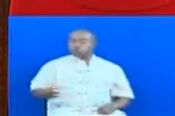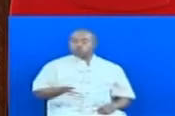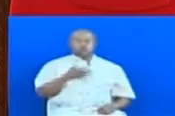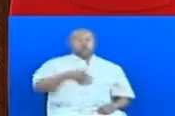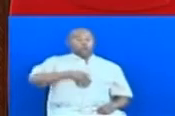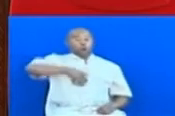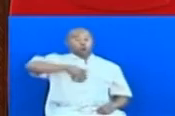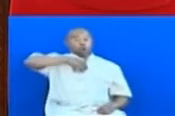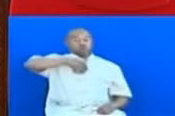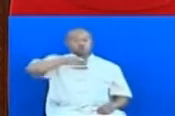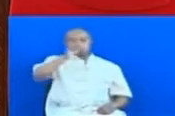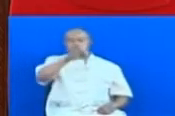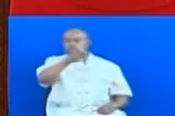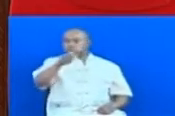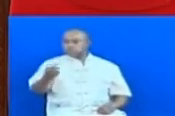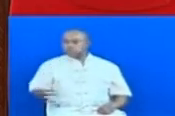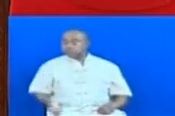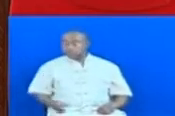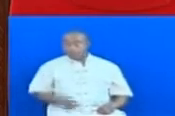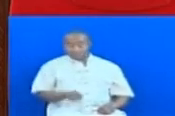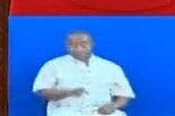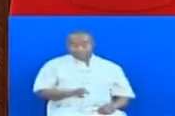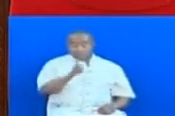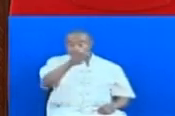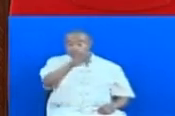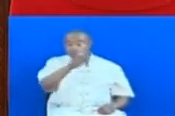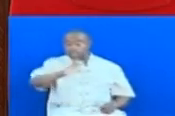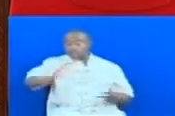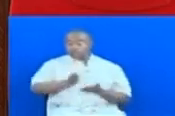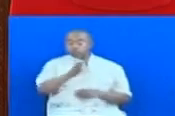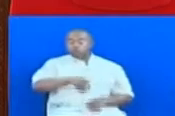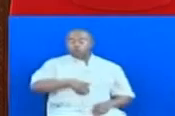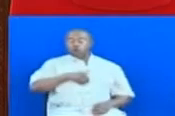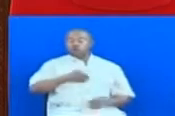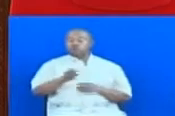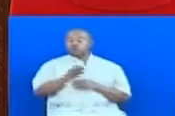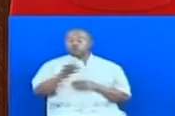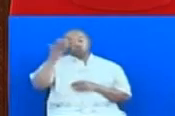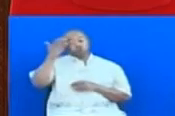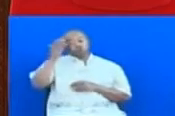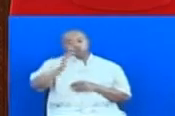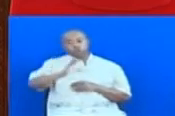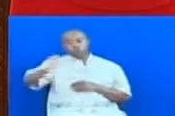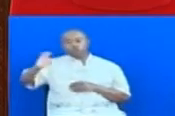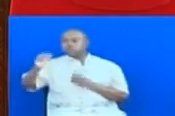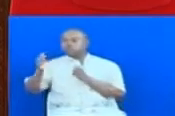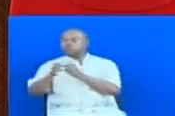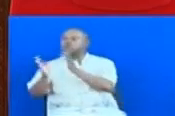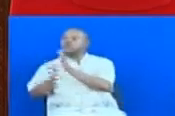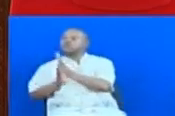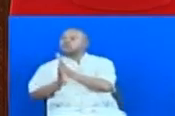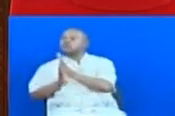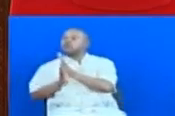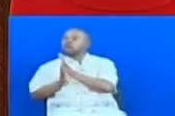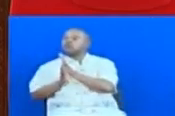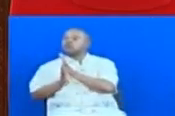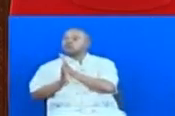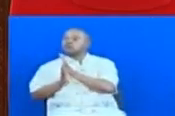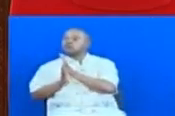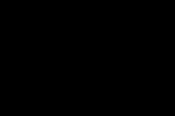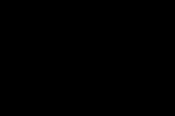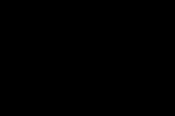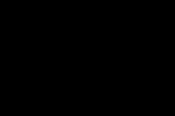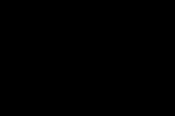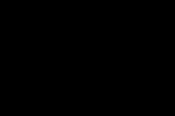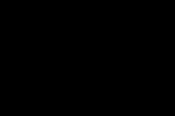Tanzania. Amewaondolea hofu wa Tanzania katika ugonjwa huu wa COVID-19, kwa sababu wa Tanzania sio tu walikuwa